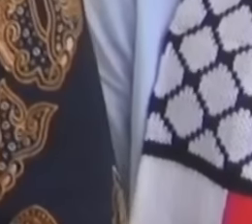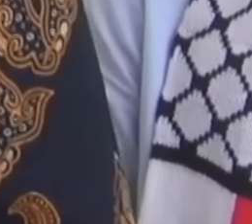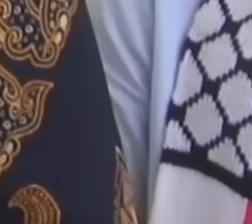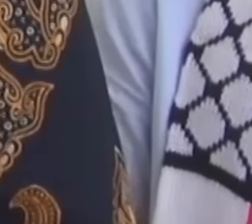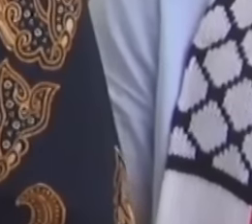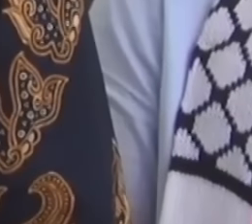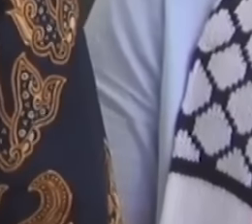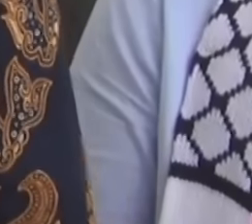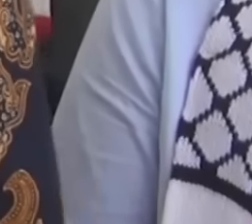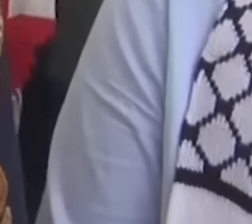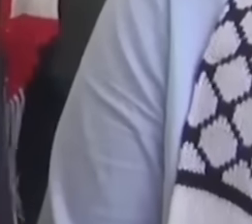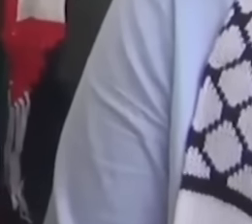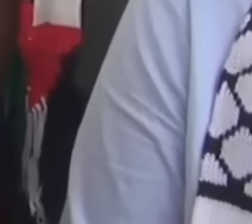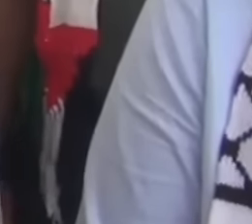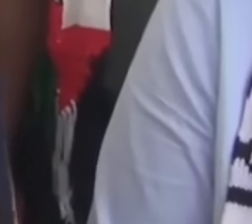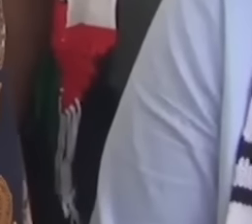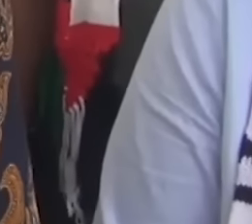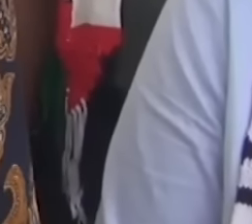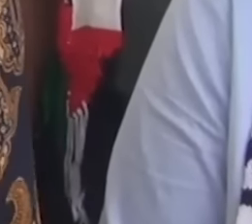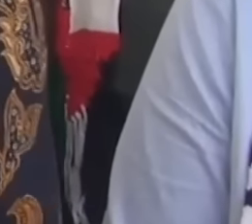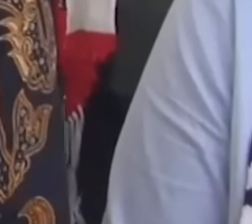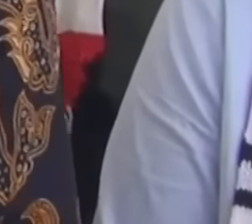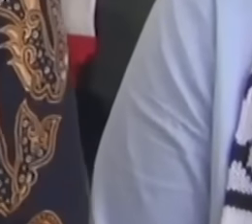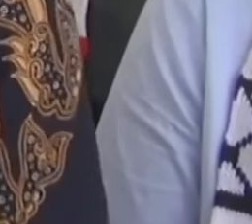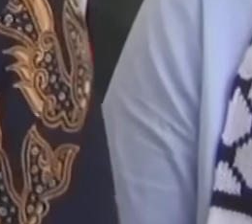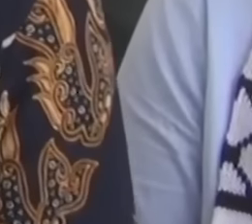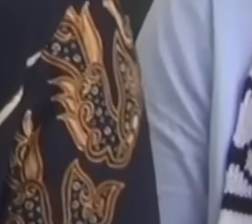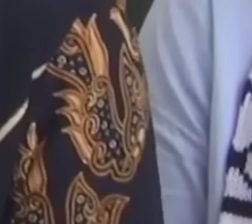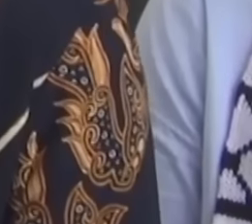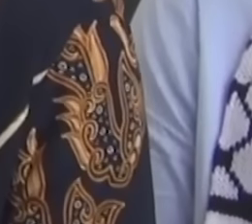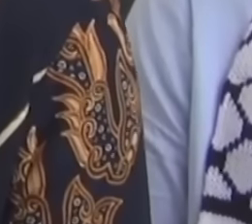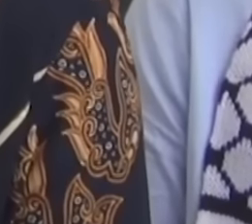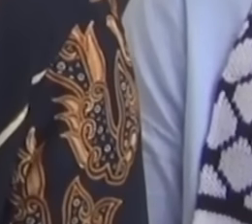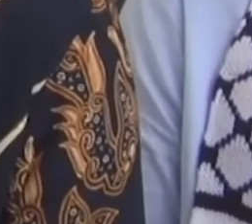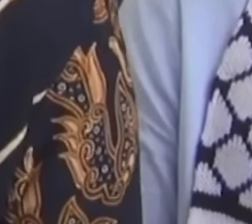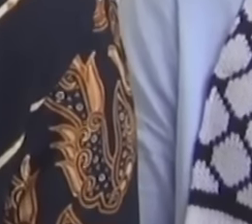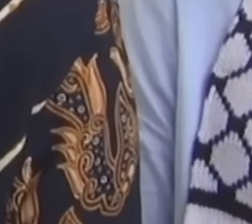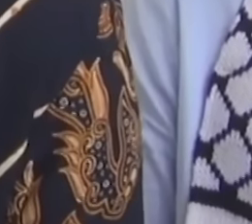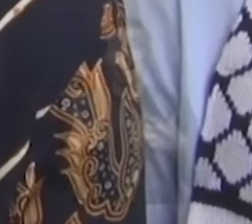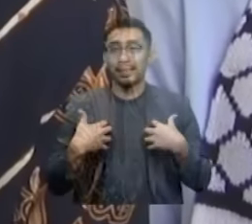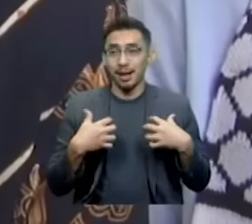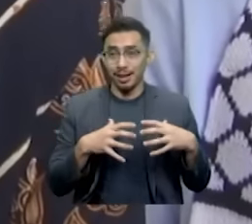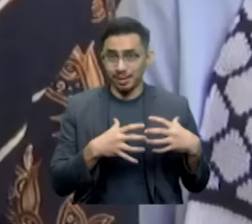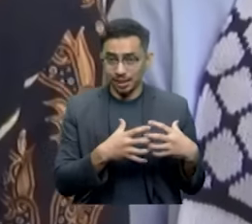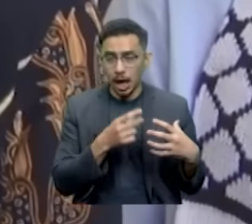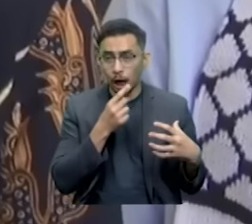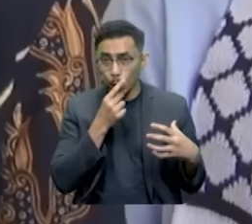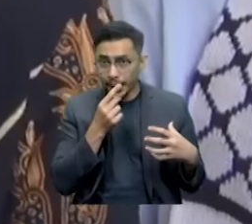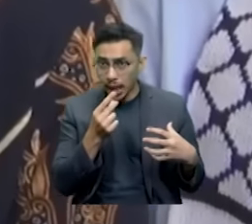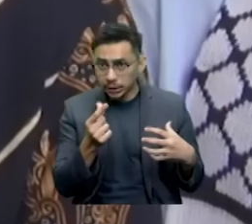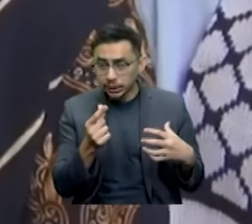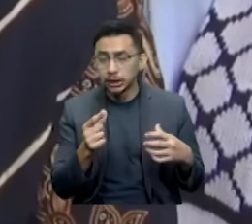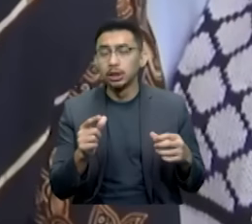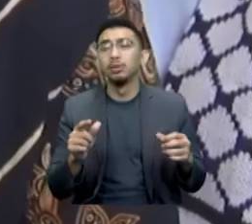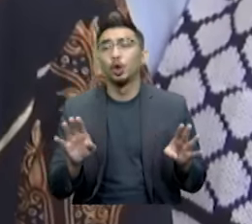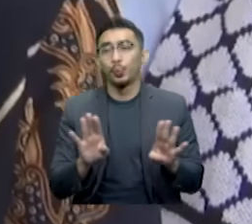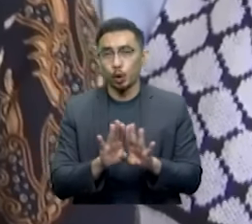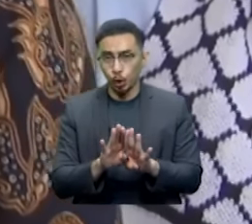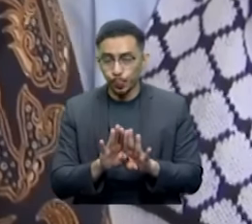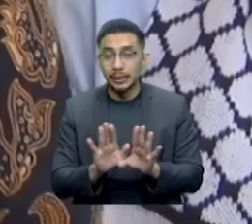kebun binatang para maksa, kita akan tutup itu. Kita akan tutup Medan Zoo, tapi karena